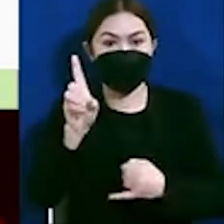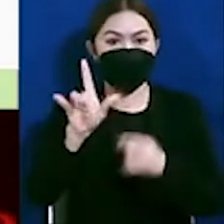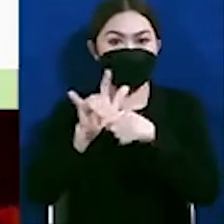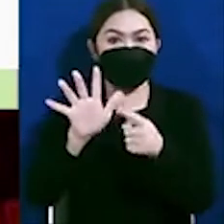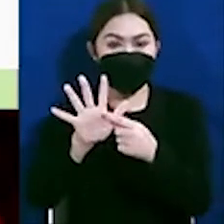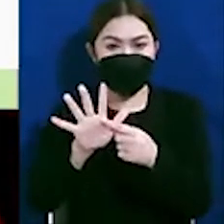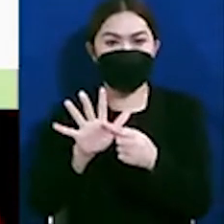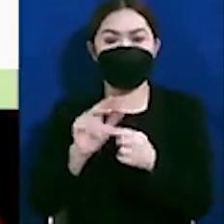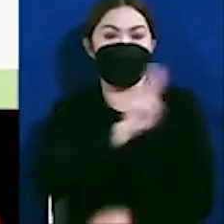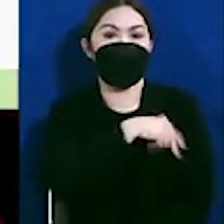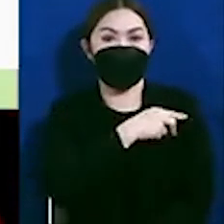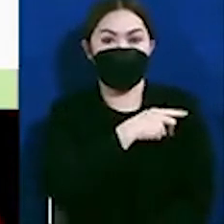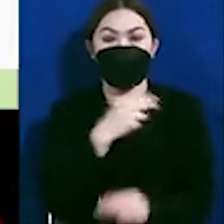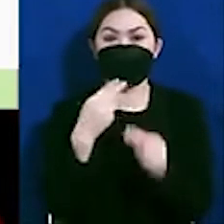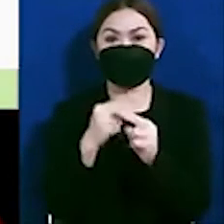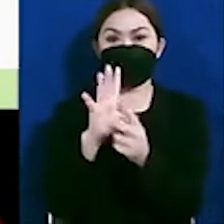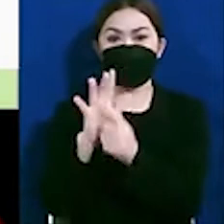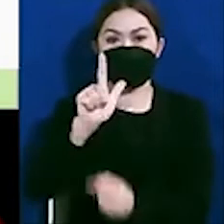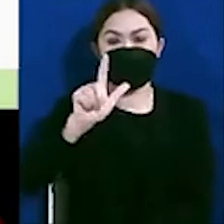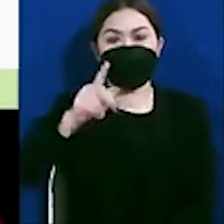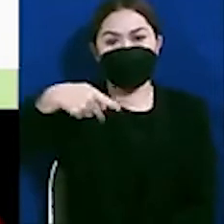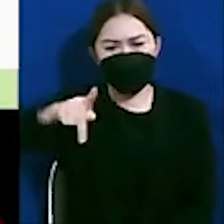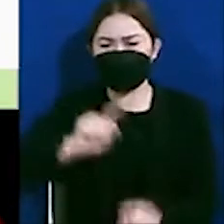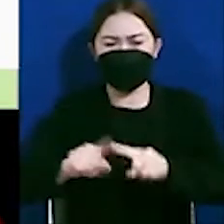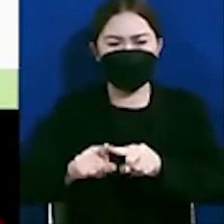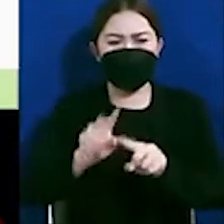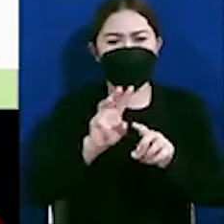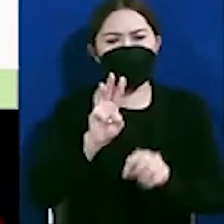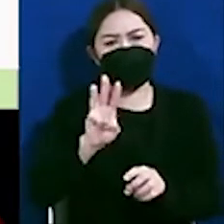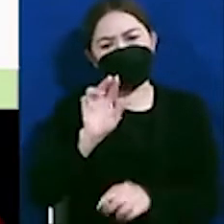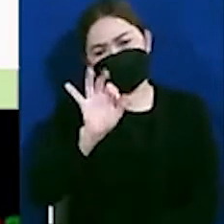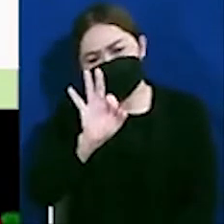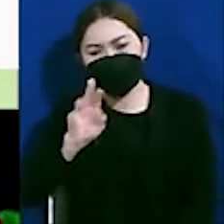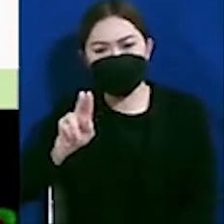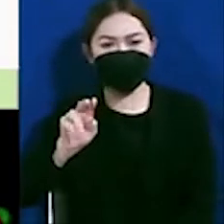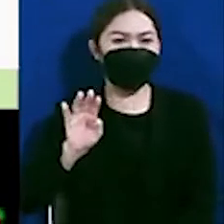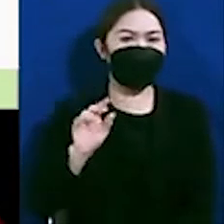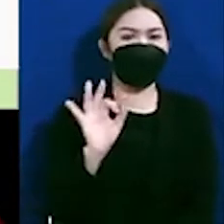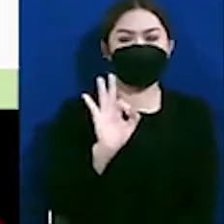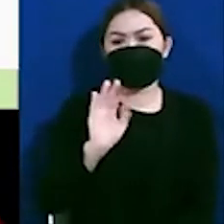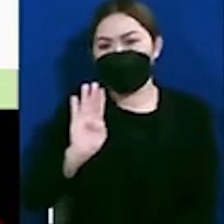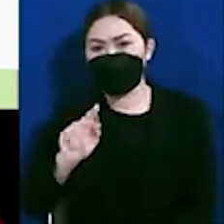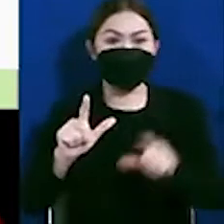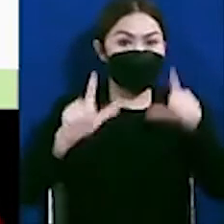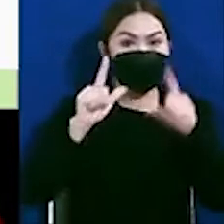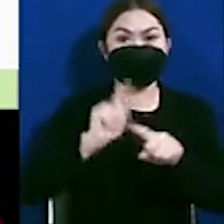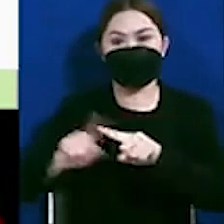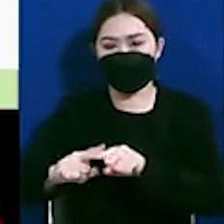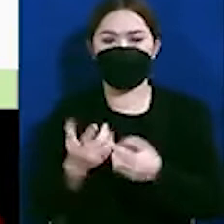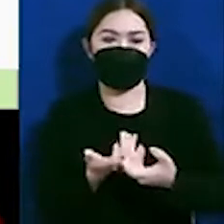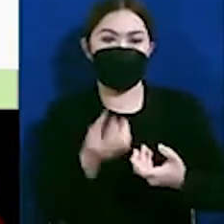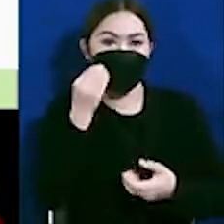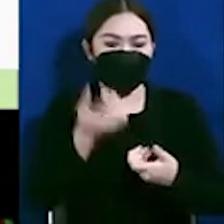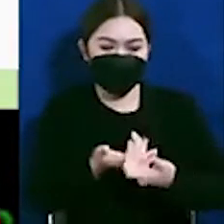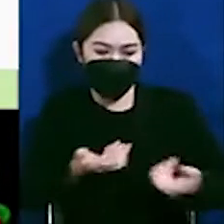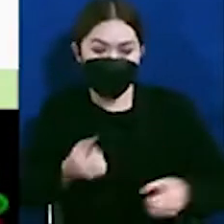นะครับอ่าเป็ดไทยสู้ภัยหลายส่วนเลยครับที่เข้ามาช่วยกันตอนนี้กำลังทำเรื่องของการแยกกับตัว